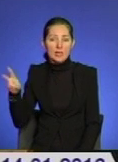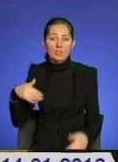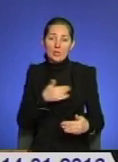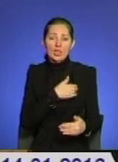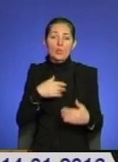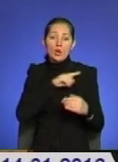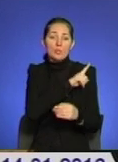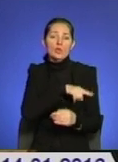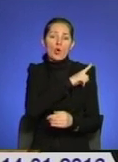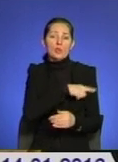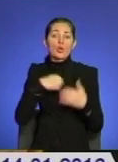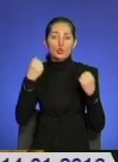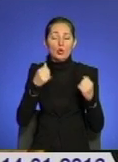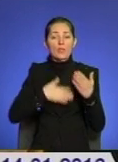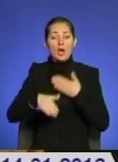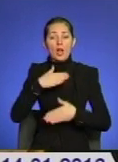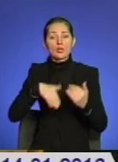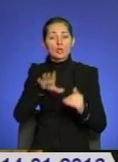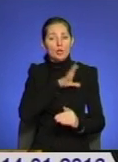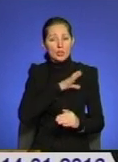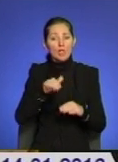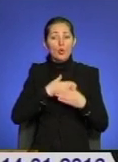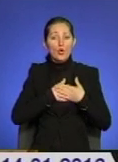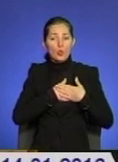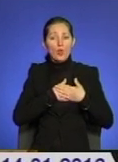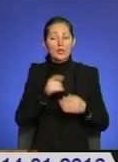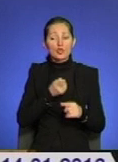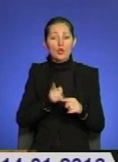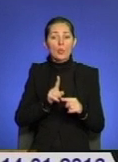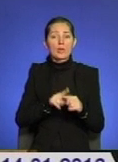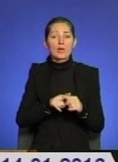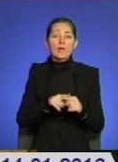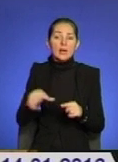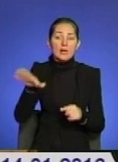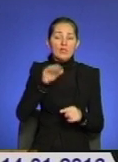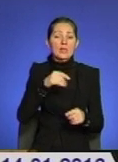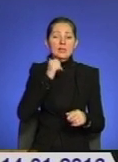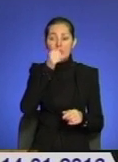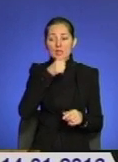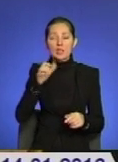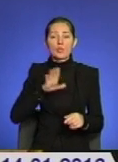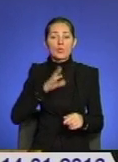здоров'я, радості, достатку, любові, щоб це весь цілий рік вас завжди був